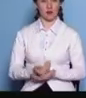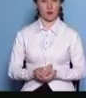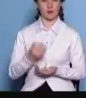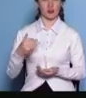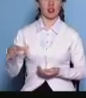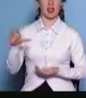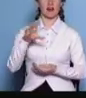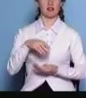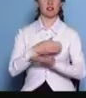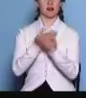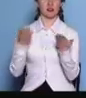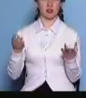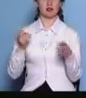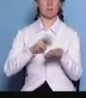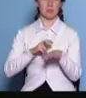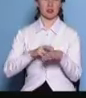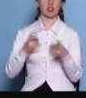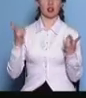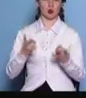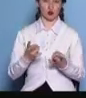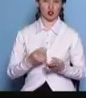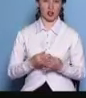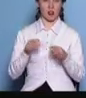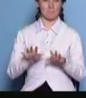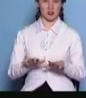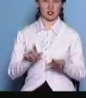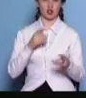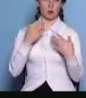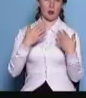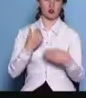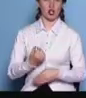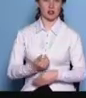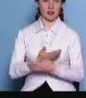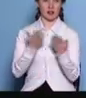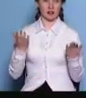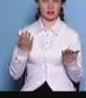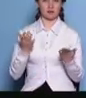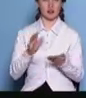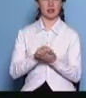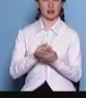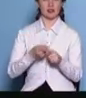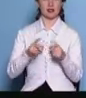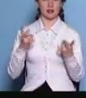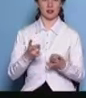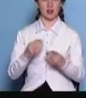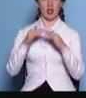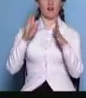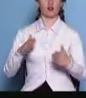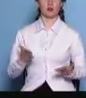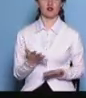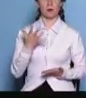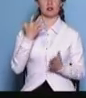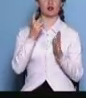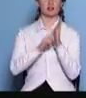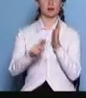профессиональные медики должны быть на месте. Хорошо? Давайте займитесь. Сегодня известно, в доме проживало